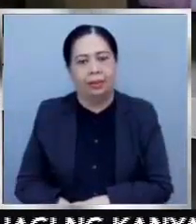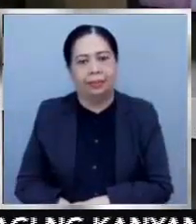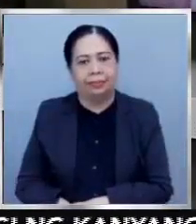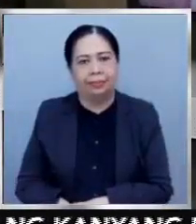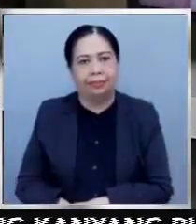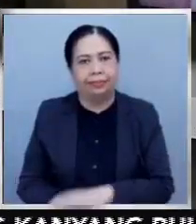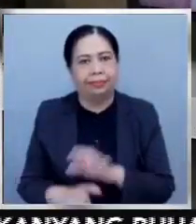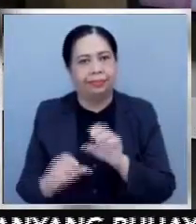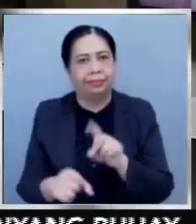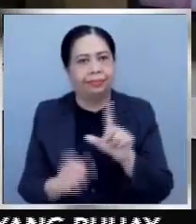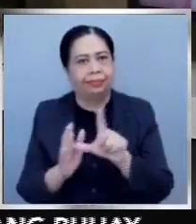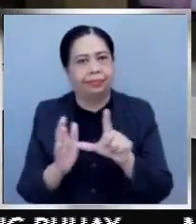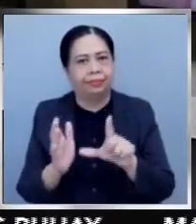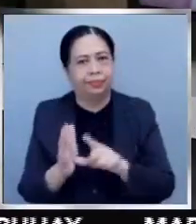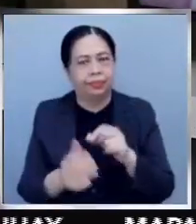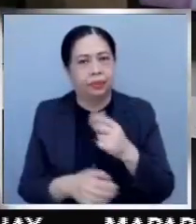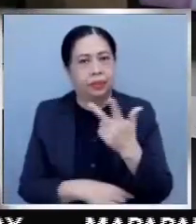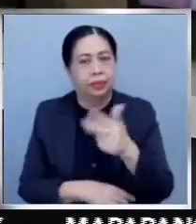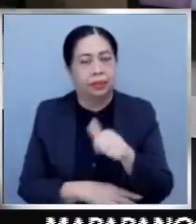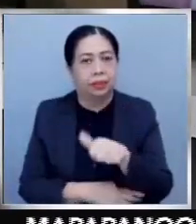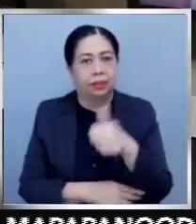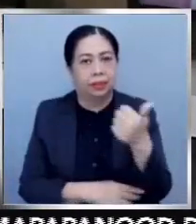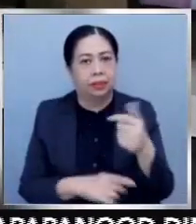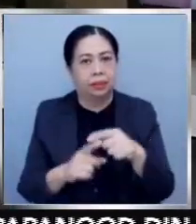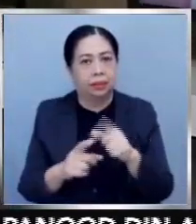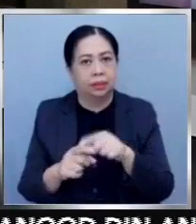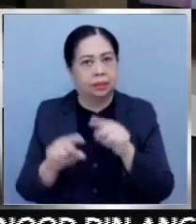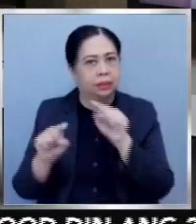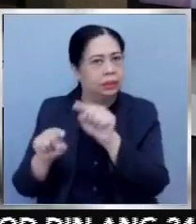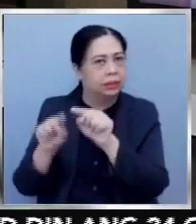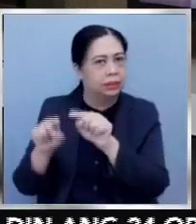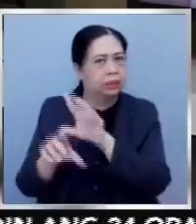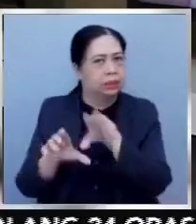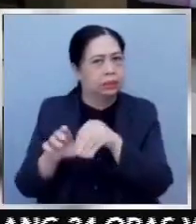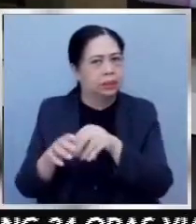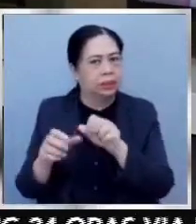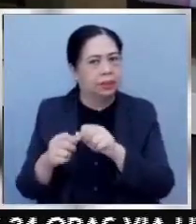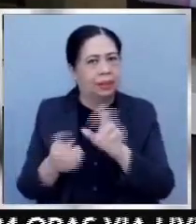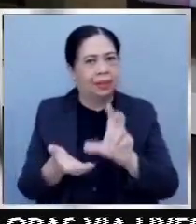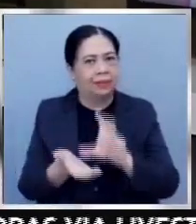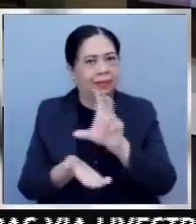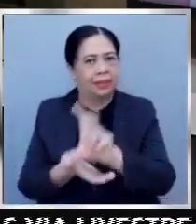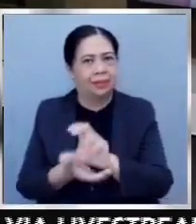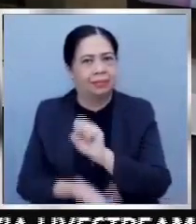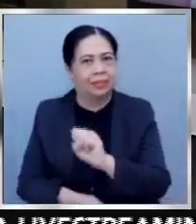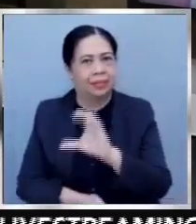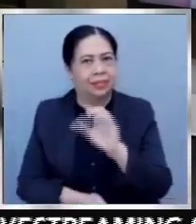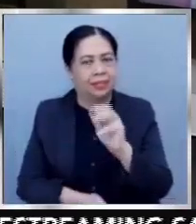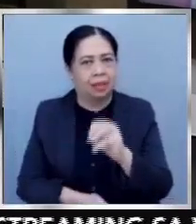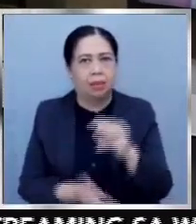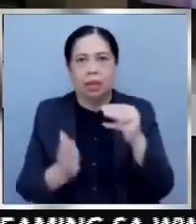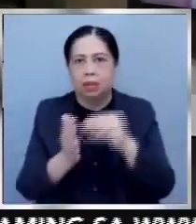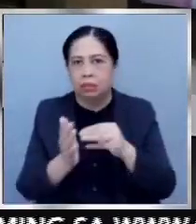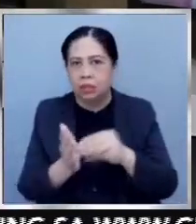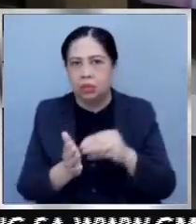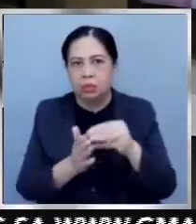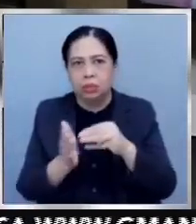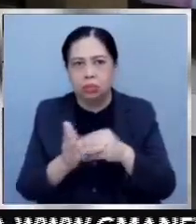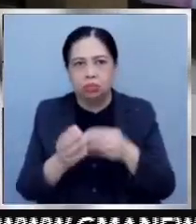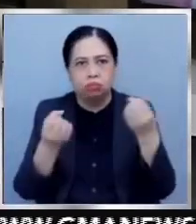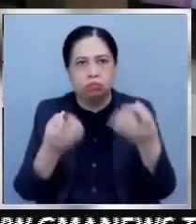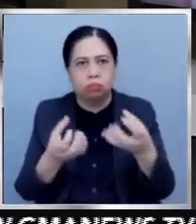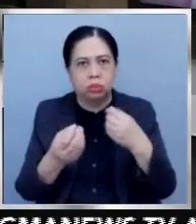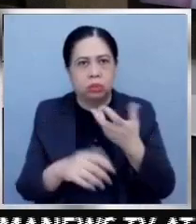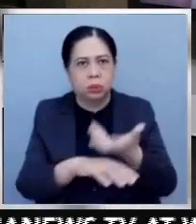Arestado isang abogado at tatlong iba pa na itinuturong sangkot sa investment scam. Milyon-milyon na umano ang natangay ng grupo sa mga